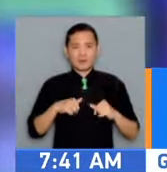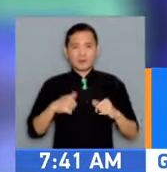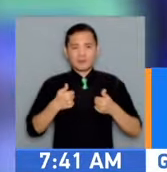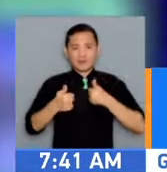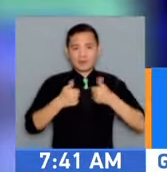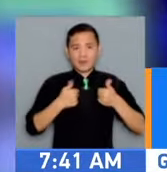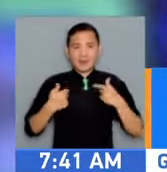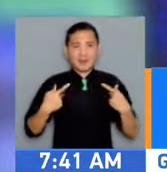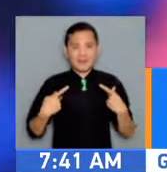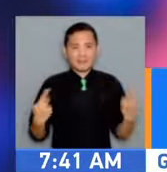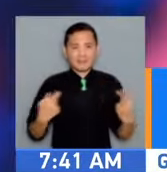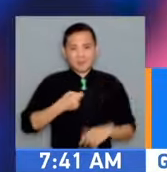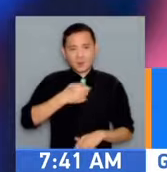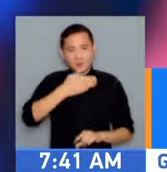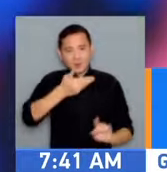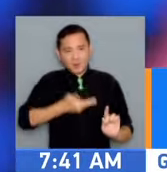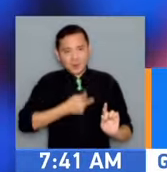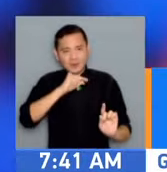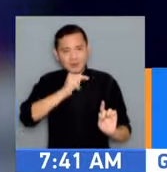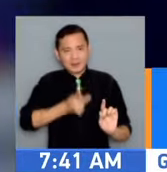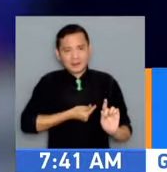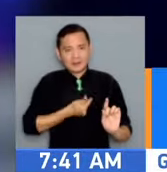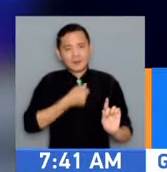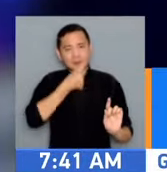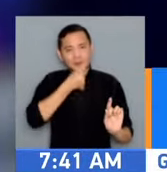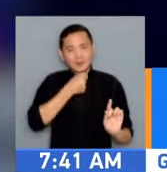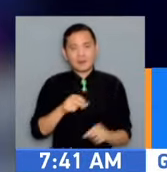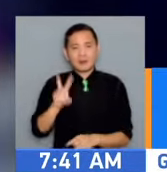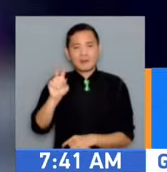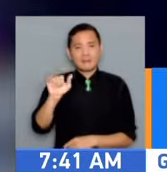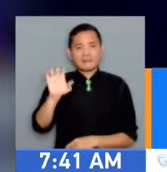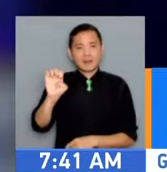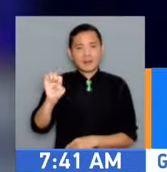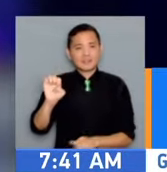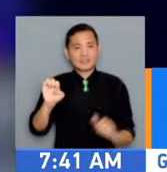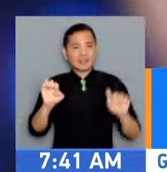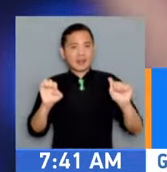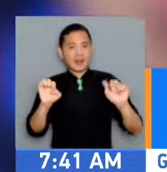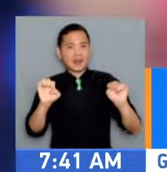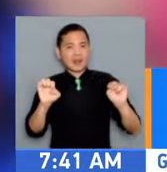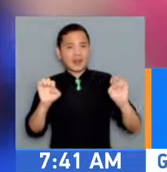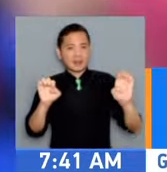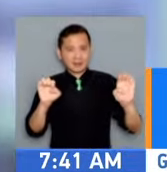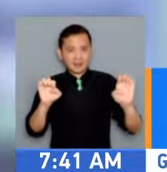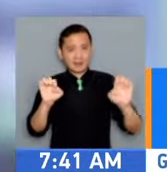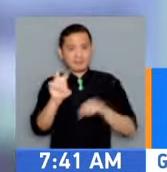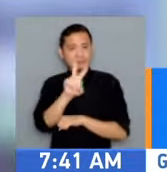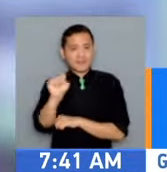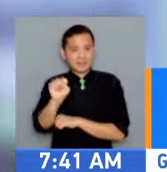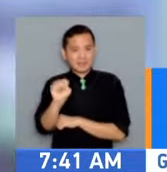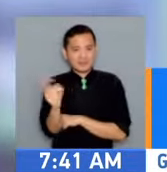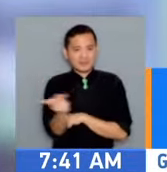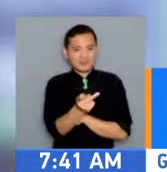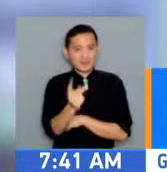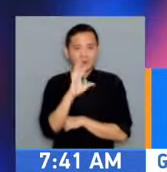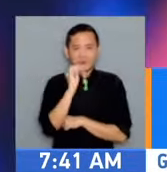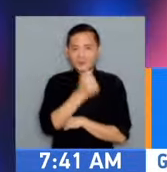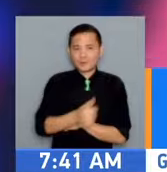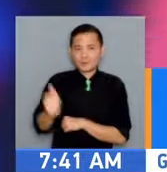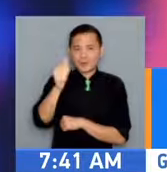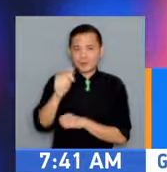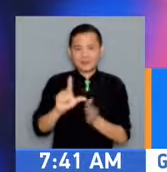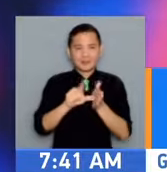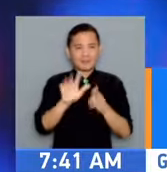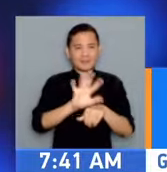host. Maglalaban ang Team Vice at Team Anne. Sino kaya magwawagi? Abangan yan, 5:35 p.m.